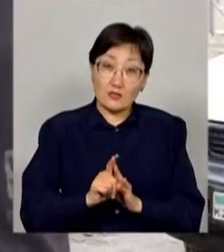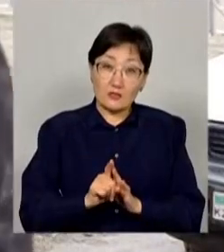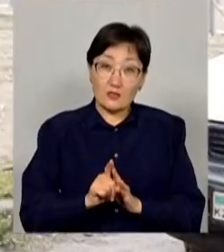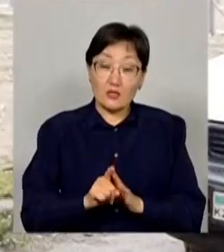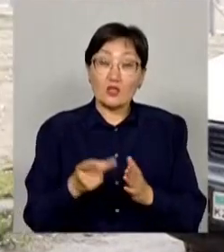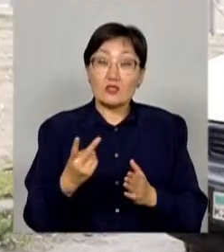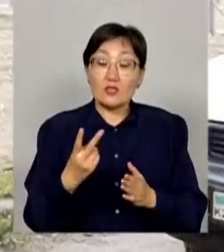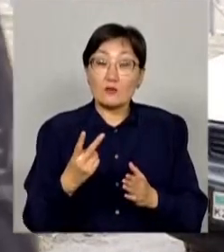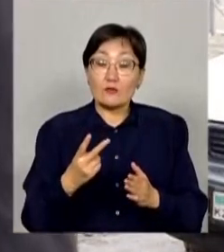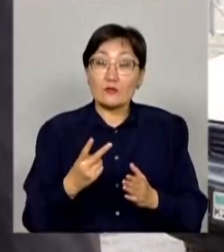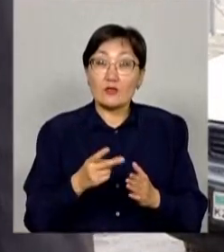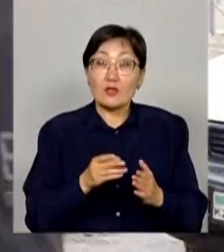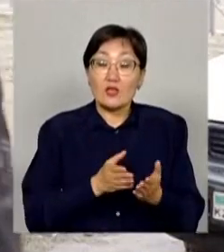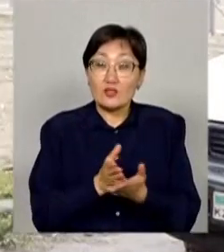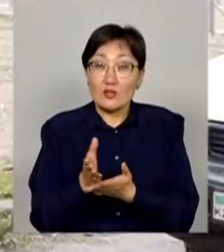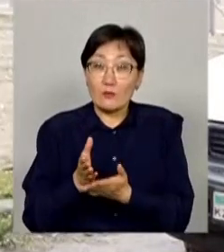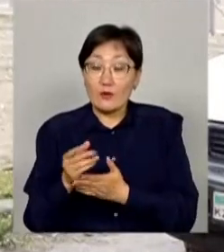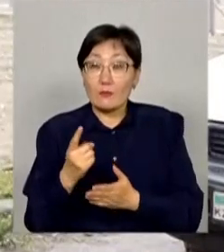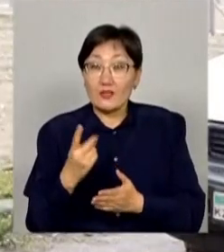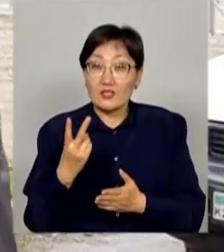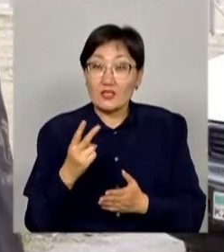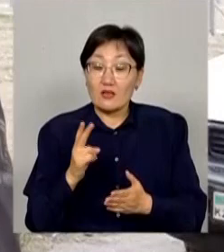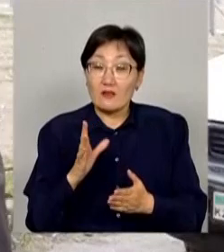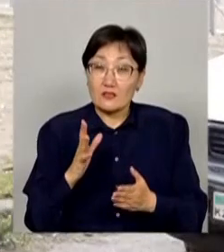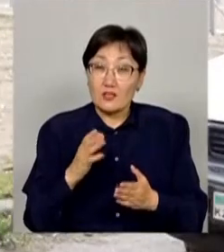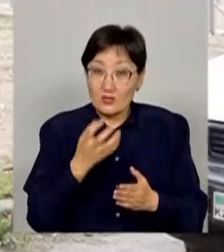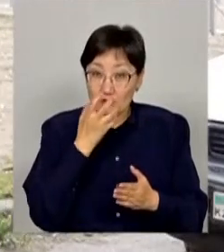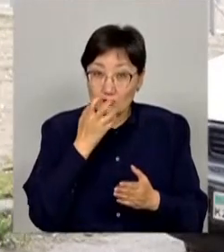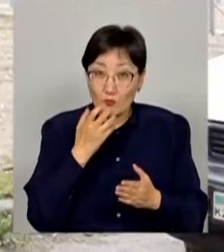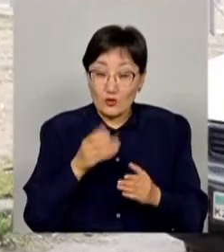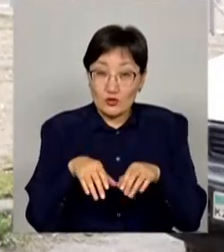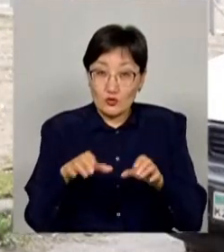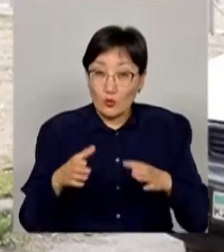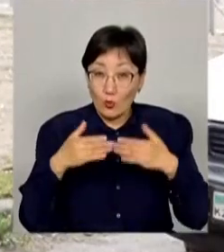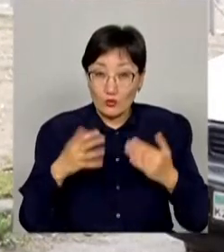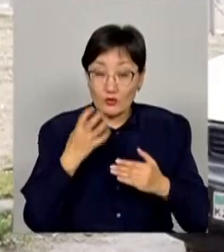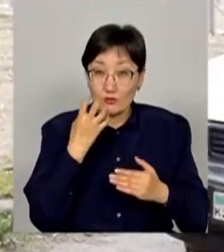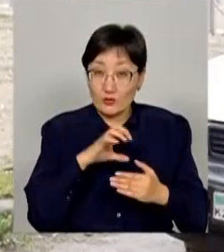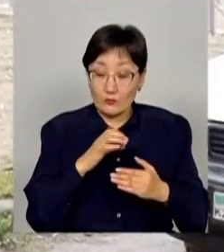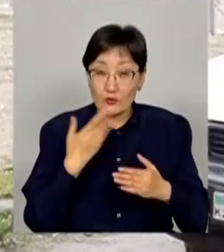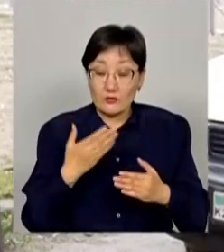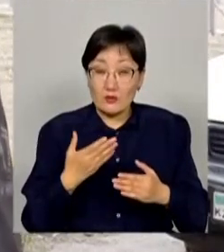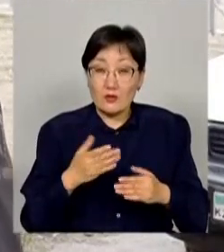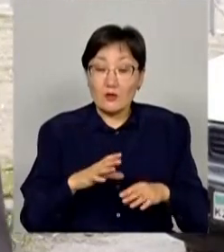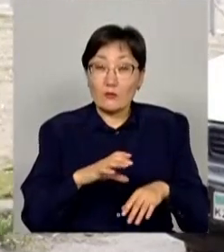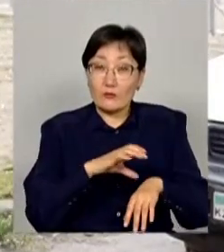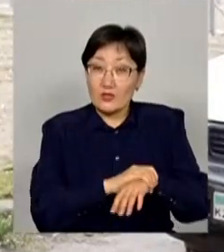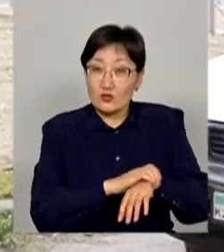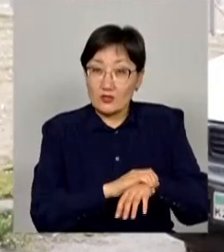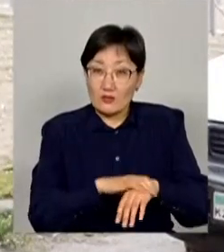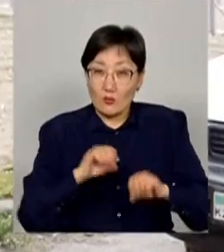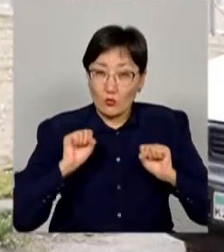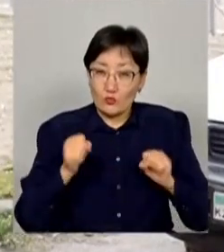мына екі подъезде бір екі квартиралар вообще жылу жоқ. Ыстық жоқ. Қол ұстасаң мұздай